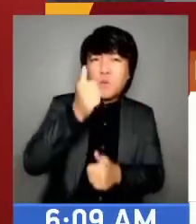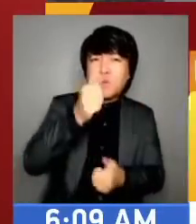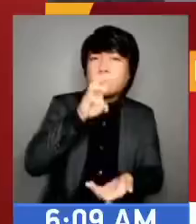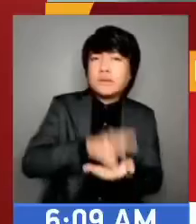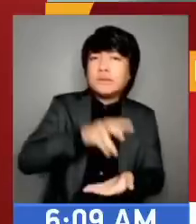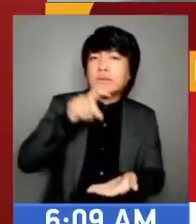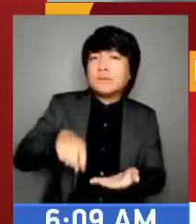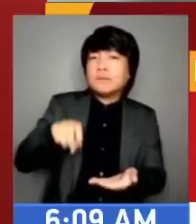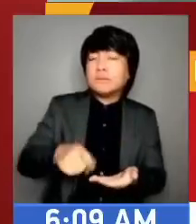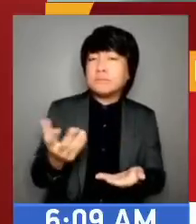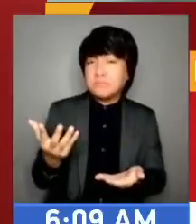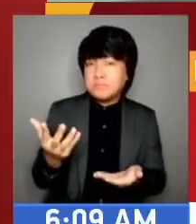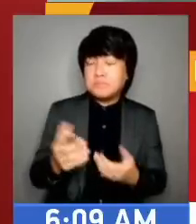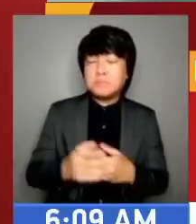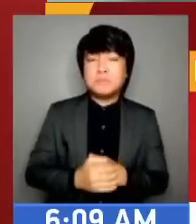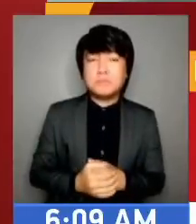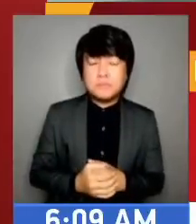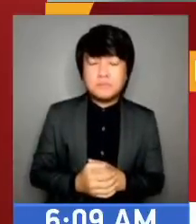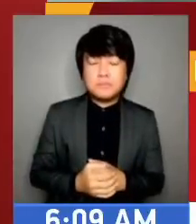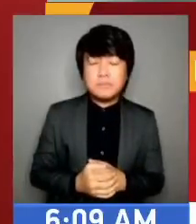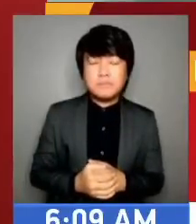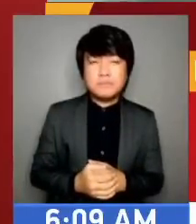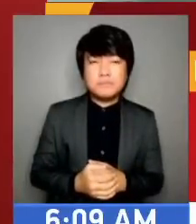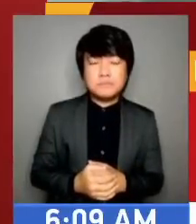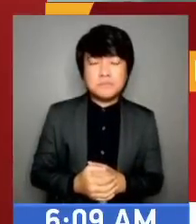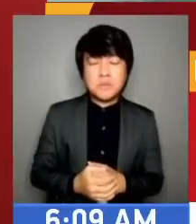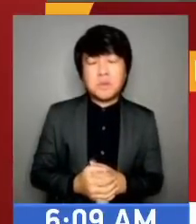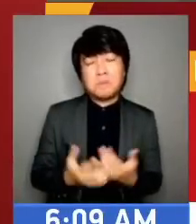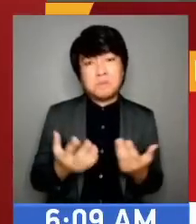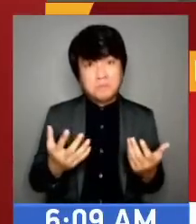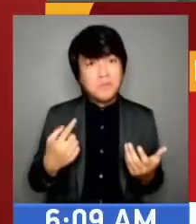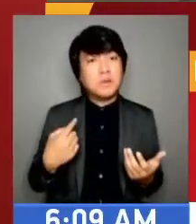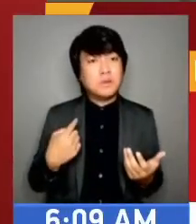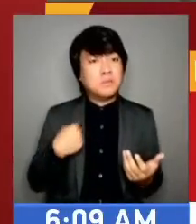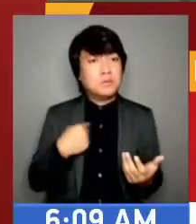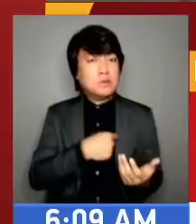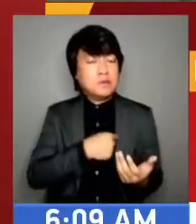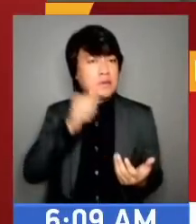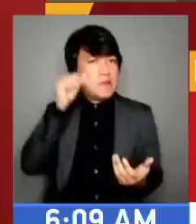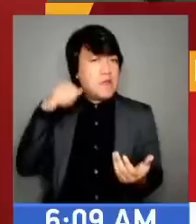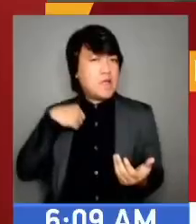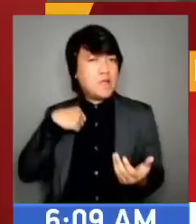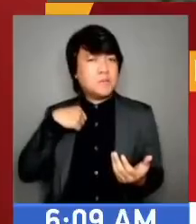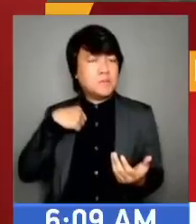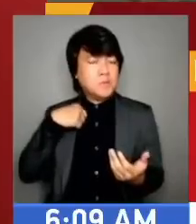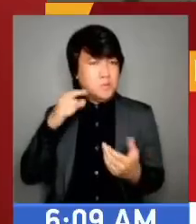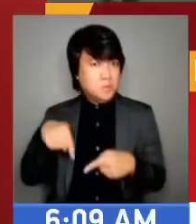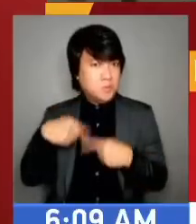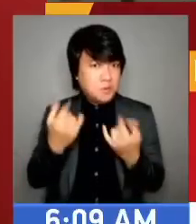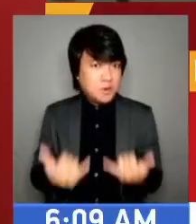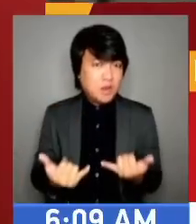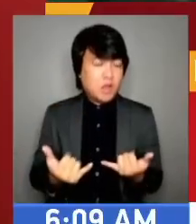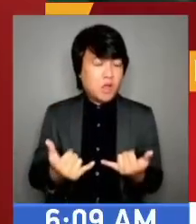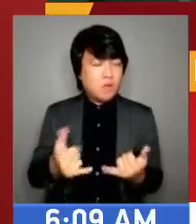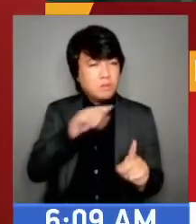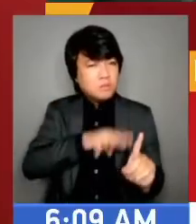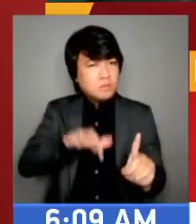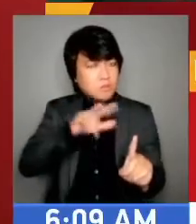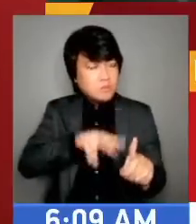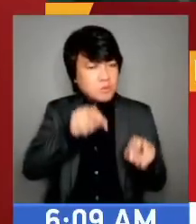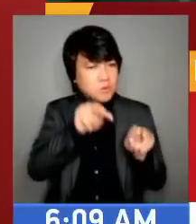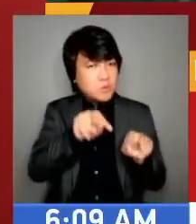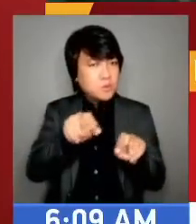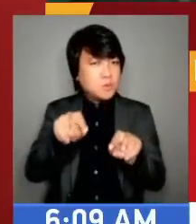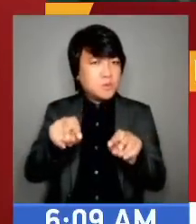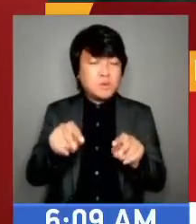Well, sa atin pong monitoring po hanggang kagabi po, ano, talagang yung concentration po natin ng malaking concern